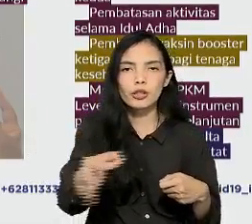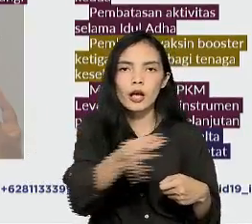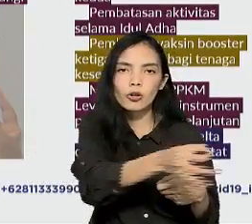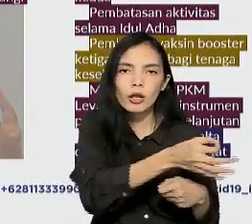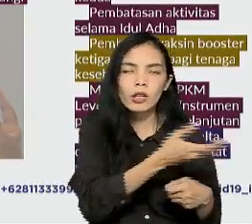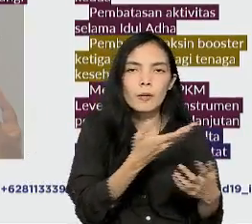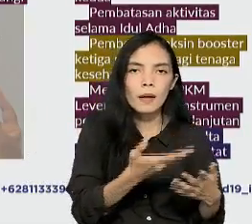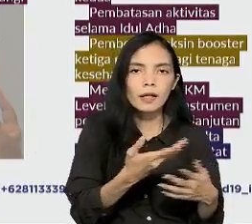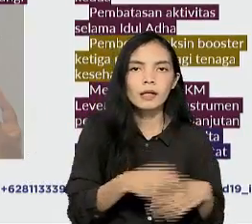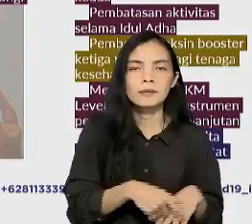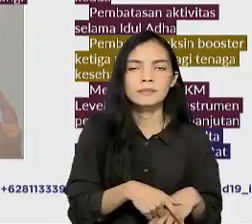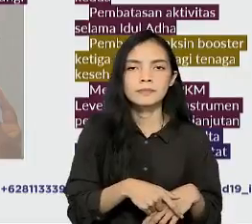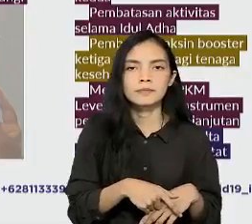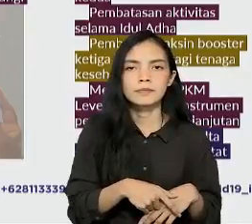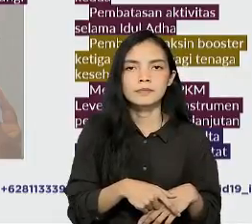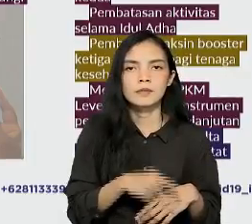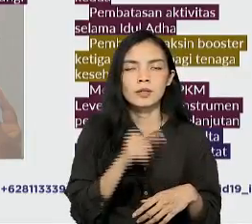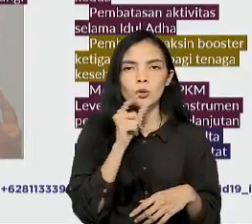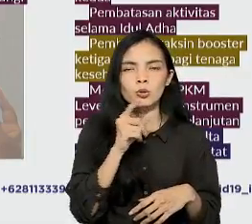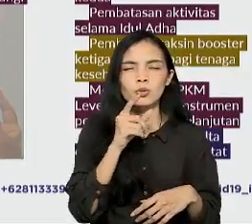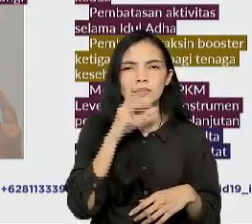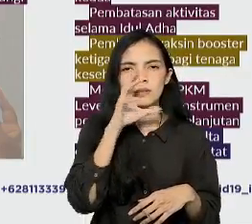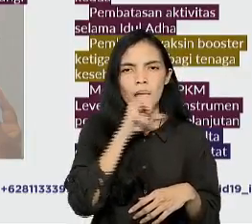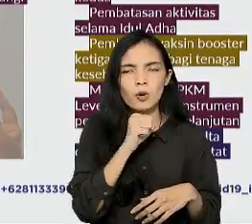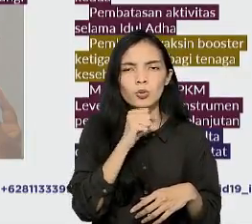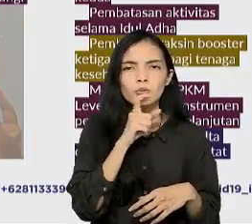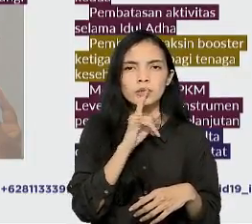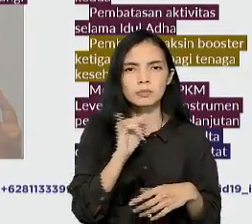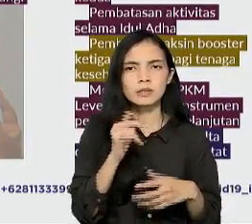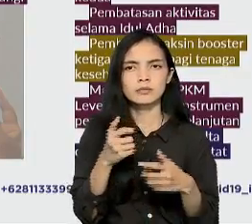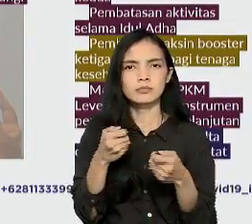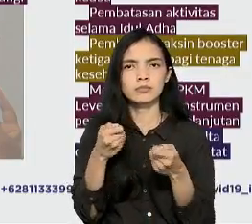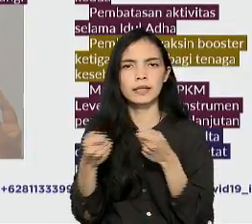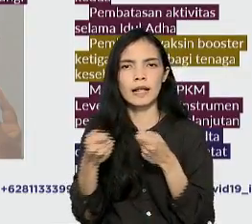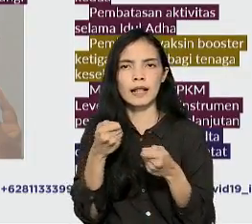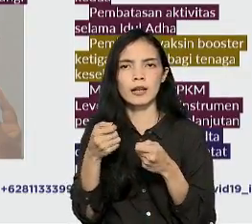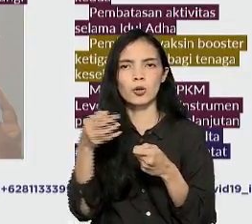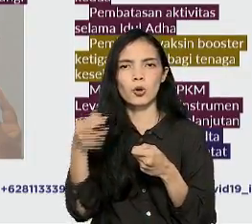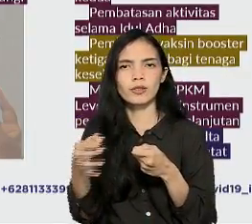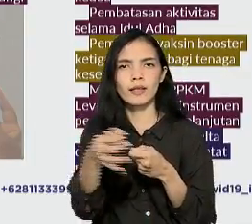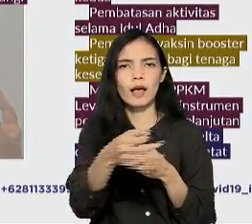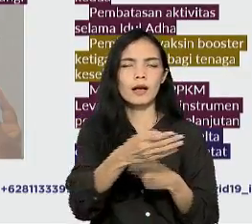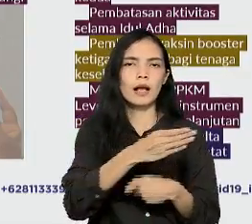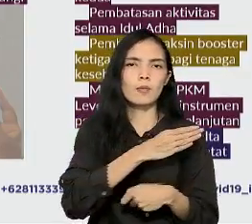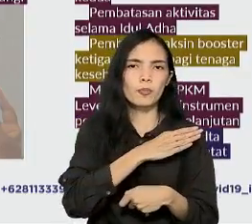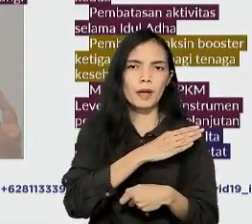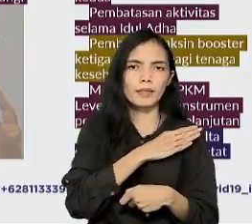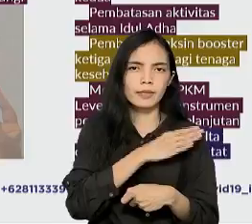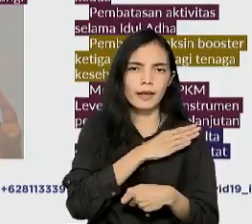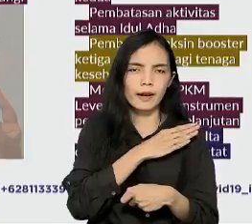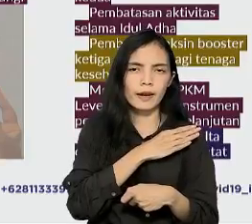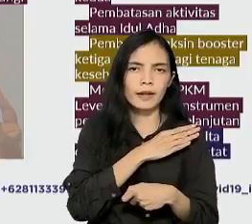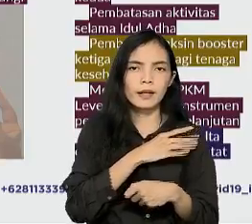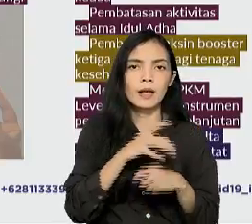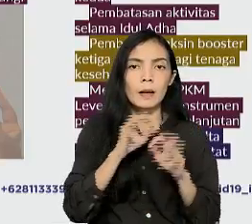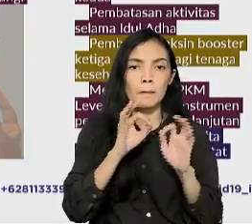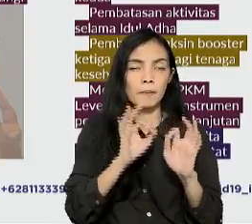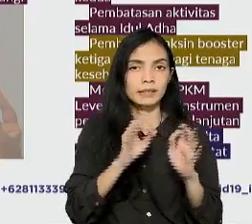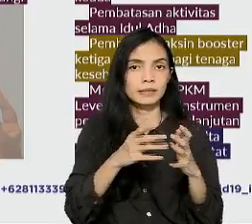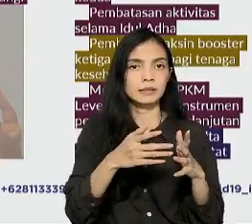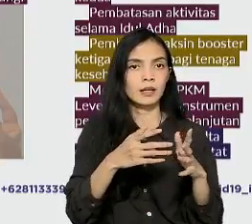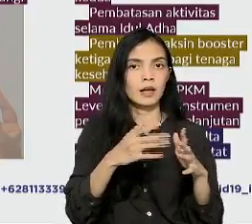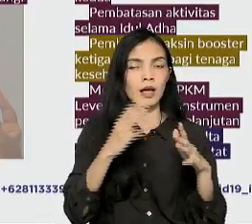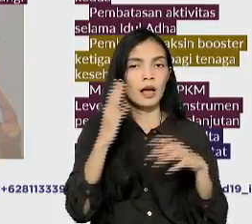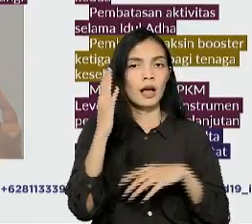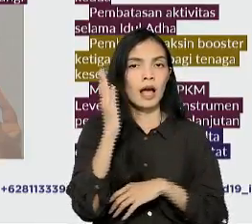seberapa besar pengetat pelonggaran pengendalian di kabupaten atau kota. Khusus bagi hari raya